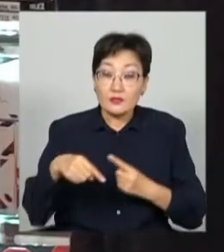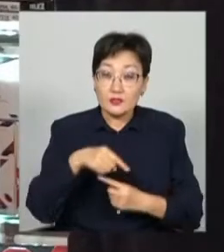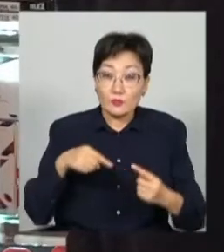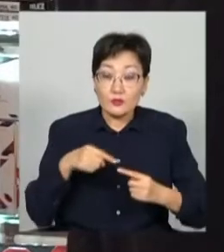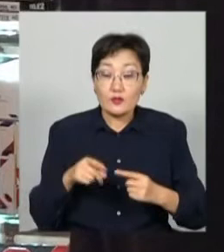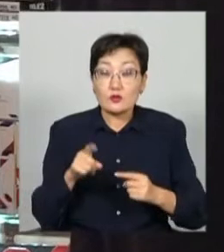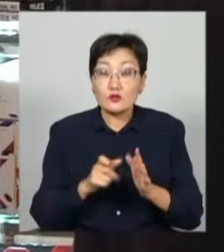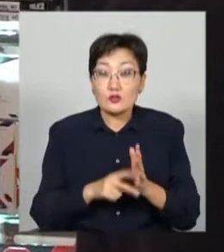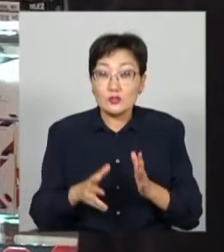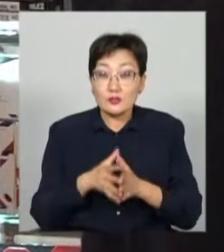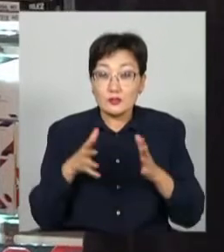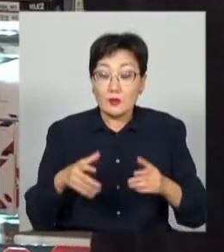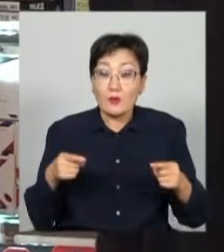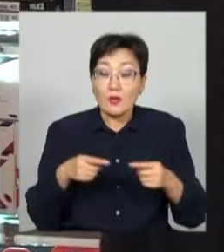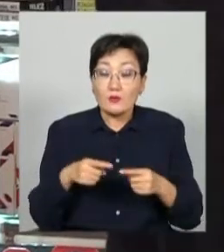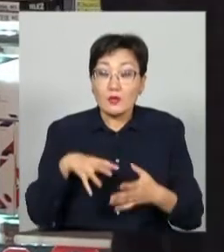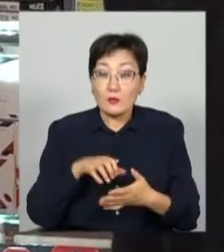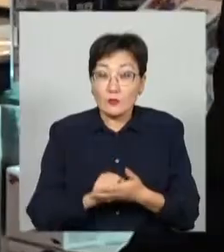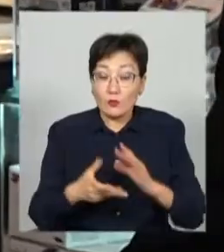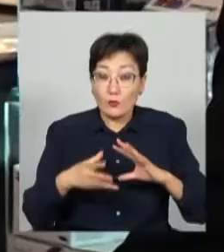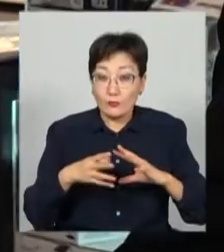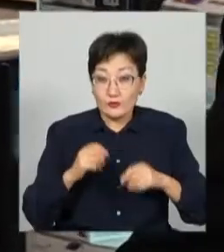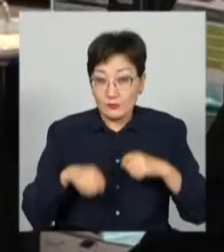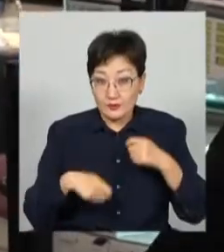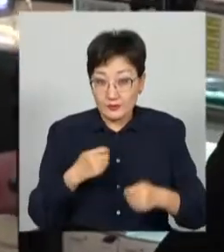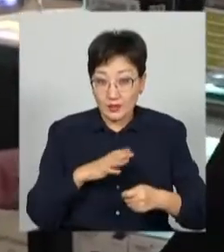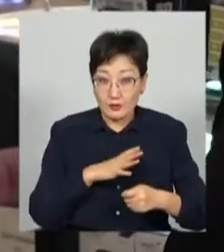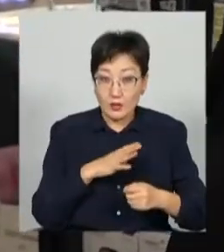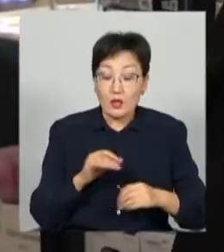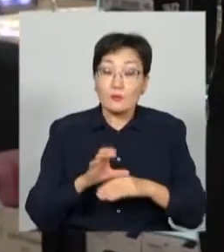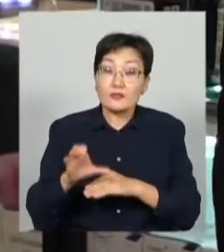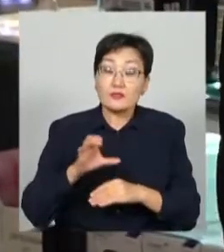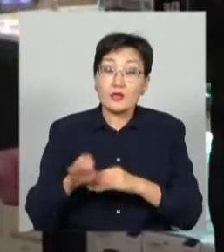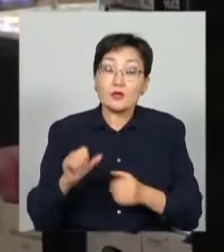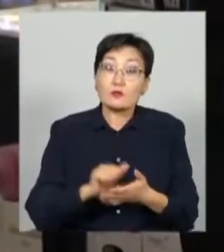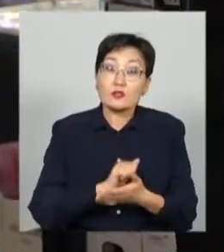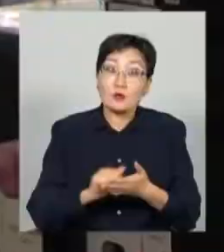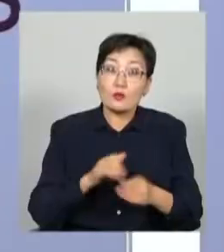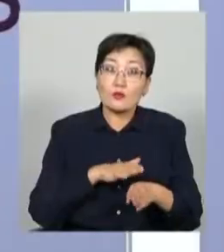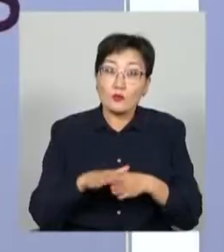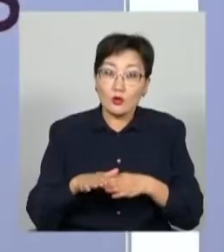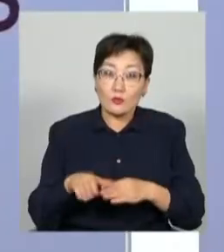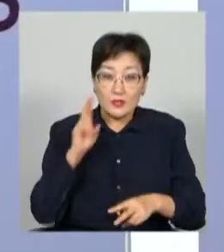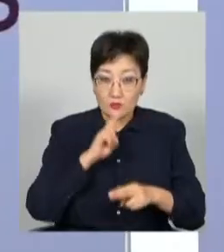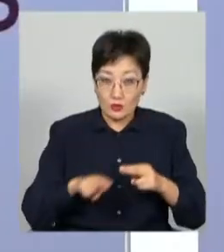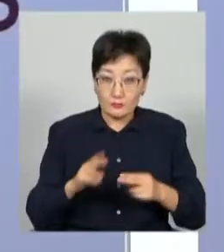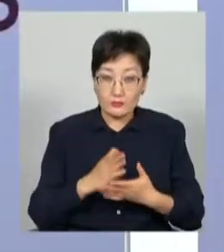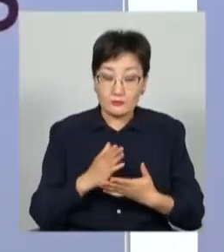жүрген 180-нен астам жалға алушы бірталай шығынға батқан. Кәсіпкерлердің тауарлары және құжаттары да толығымен жоғалып